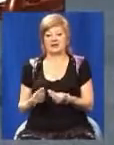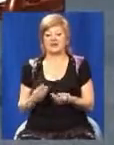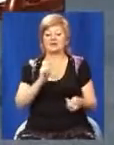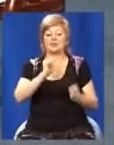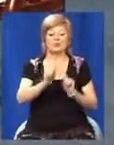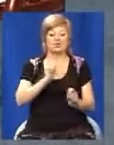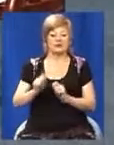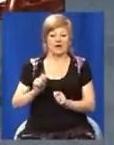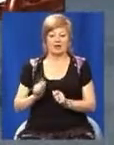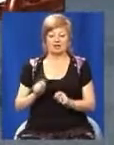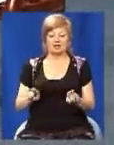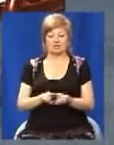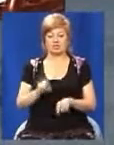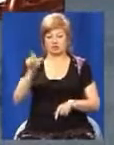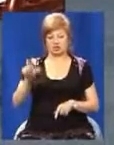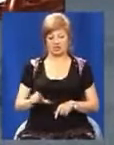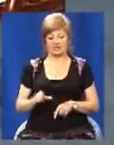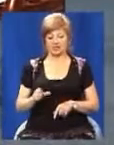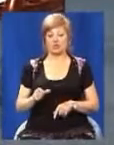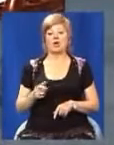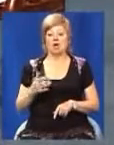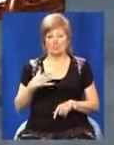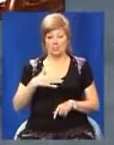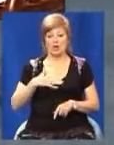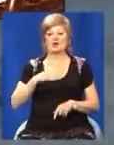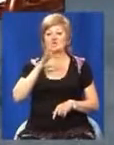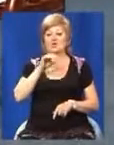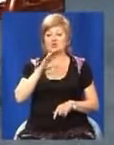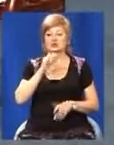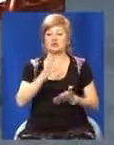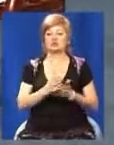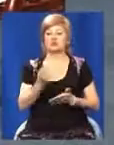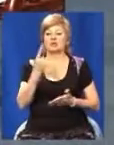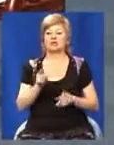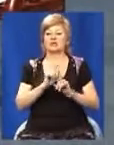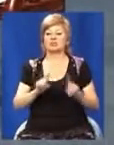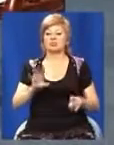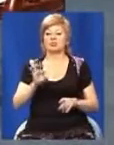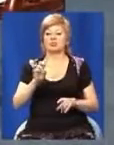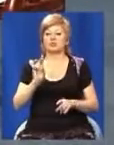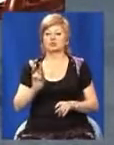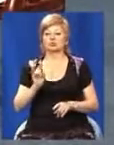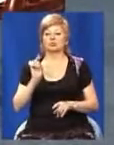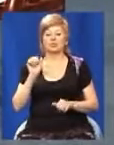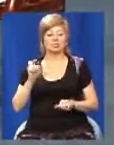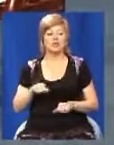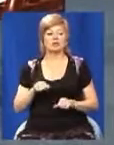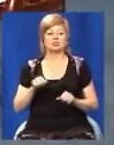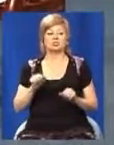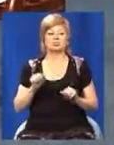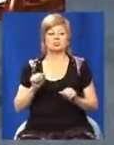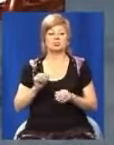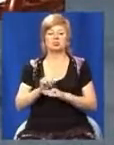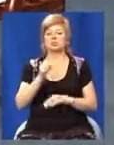йому подарунки, як людині, правда? А от знаєш, у моєго пса є одна особливість. Він вміє зі мною вальс танцювати. Хто